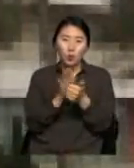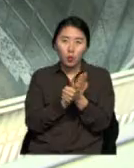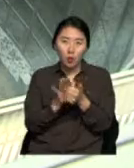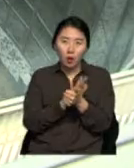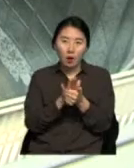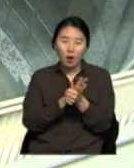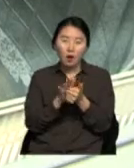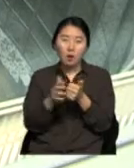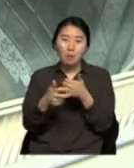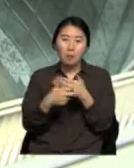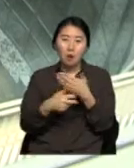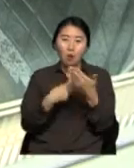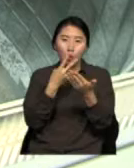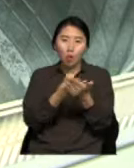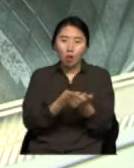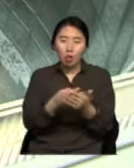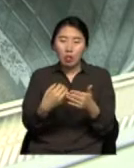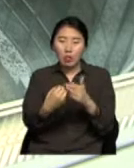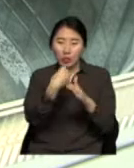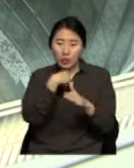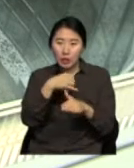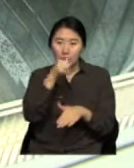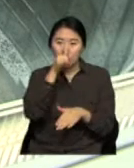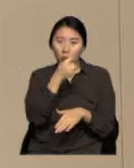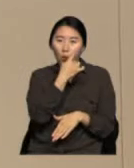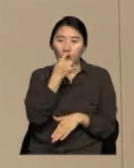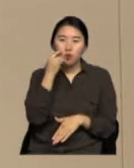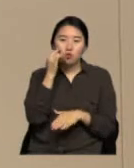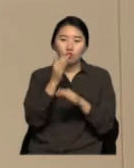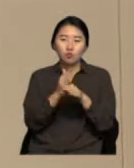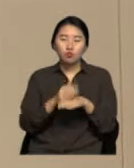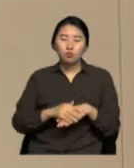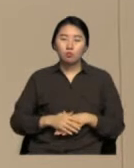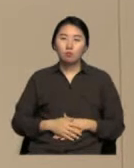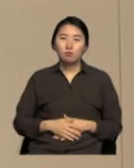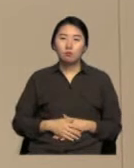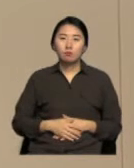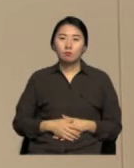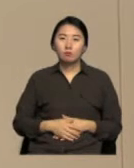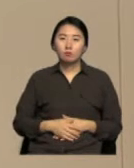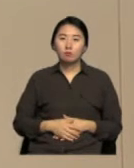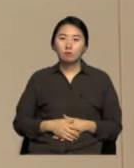배임과 횡령 혐의도 수사하고 있습니다. 딜라이브 서울경기 케이블TV 지역배입니다.